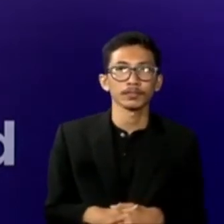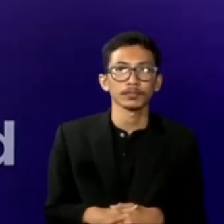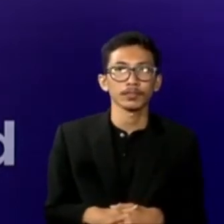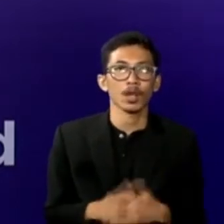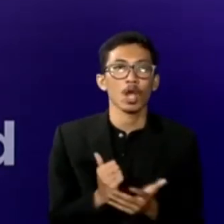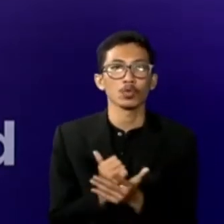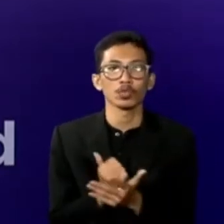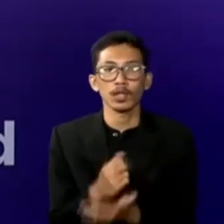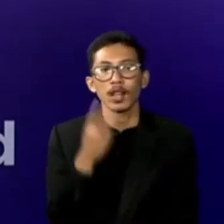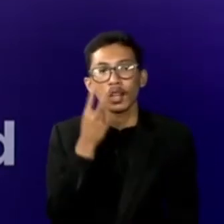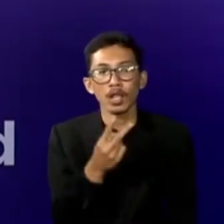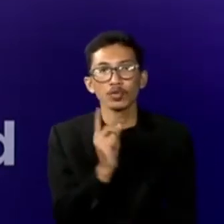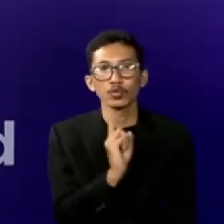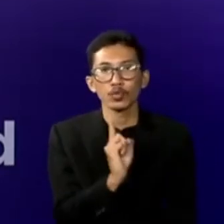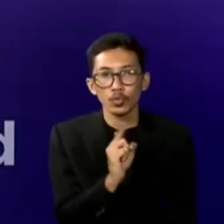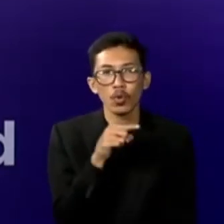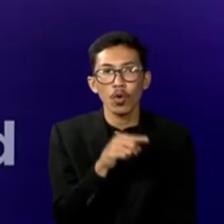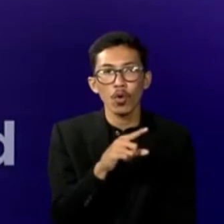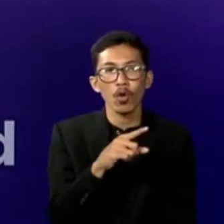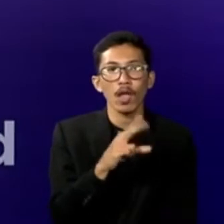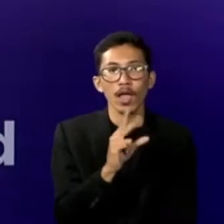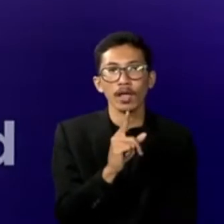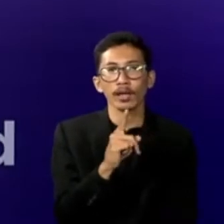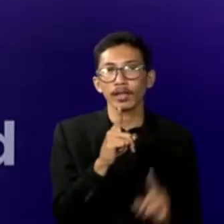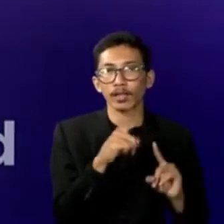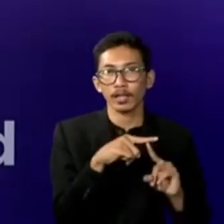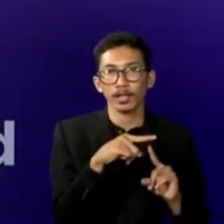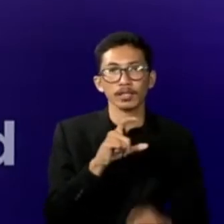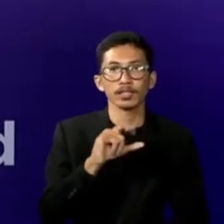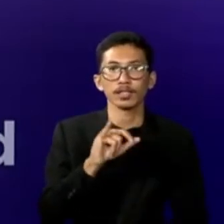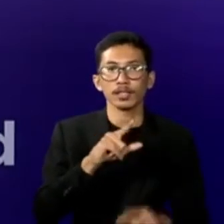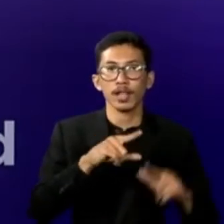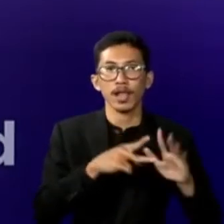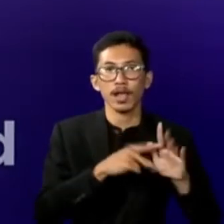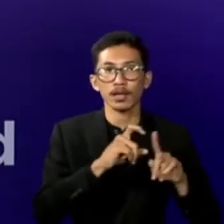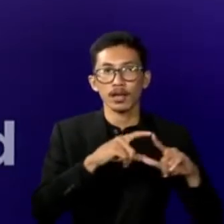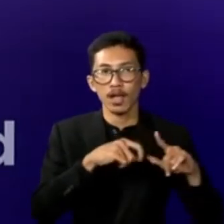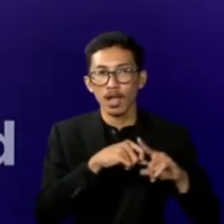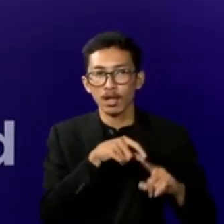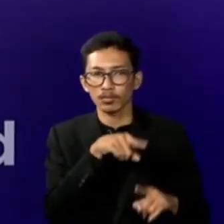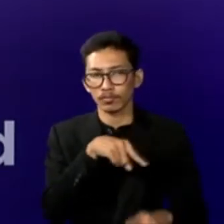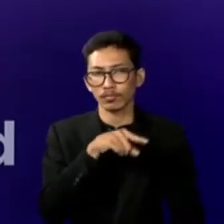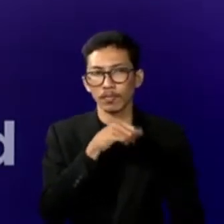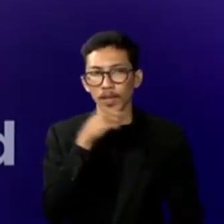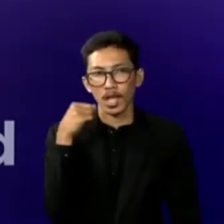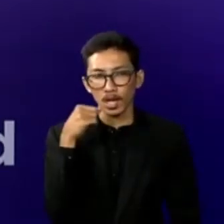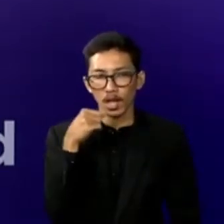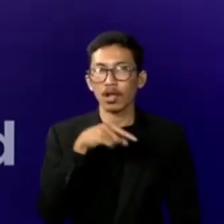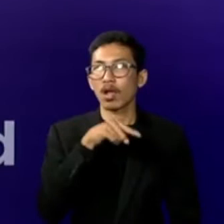katakan di Cilandak di RT sekian ini merah itu Deep publikasikan